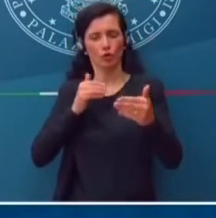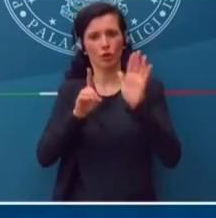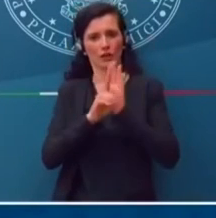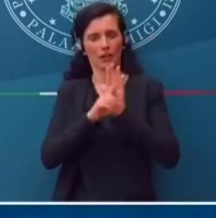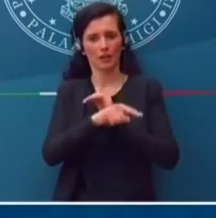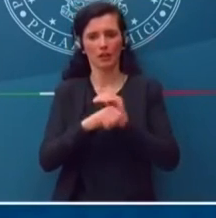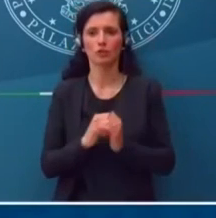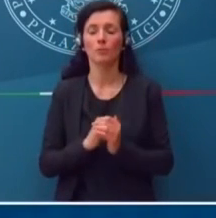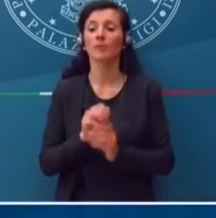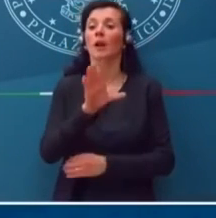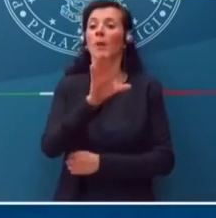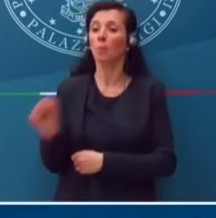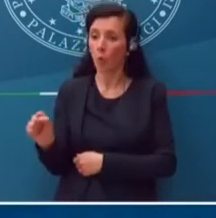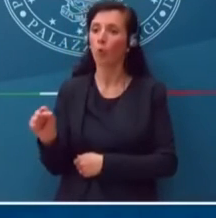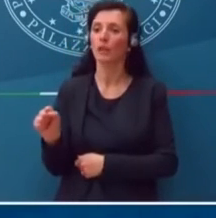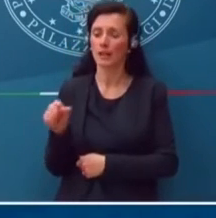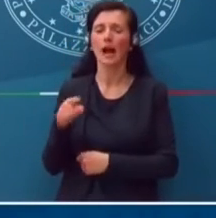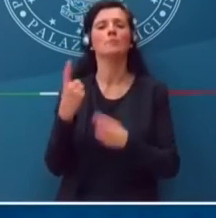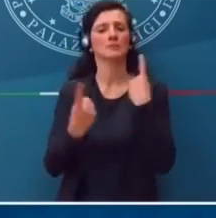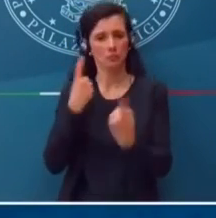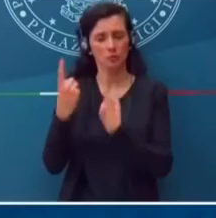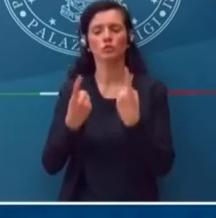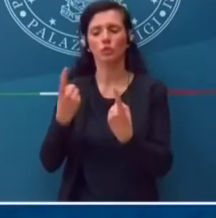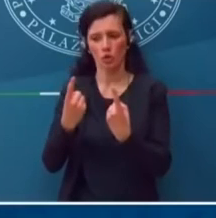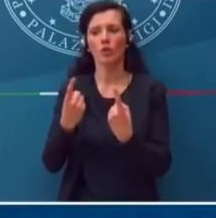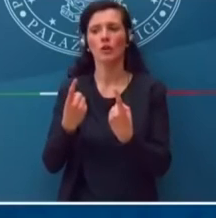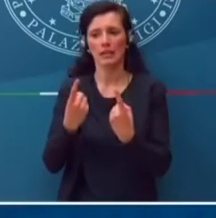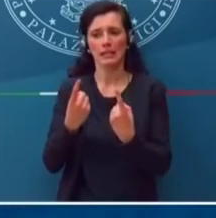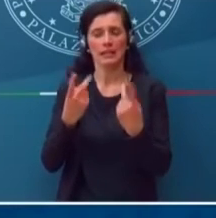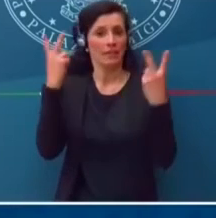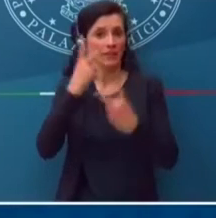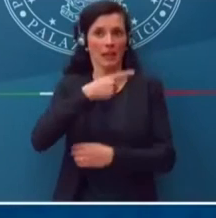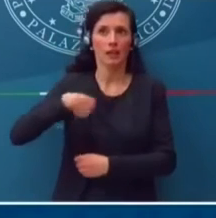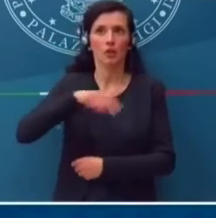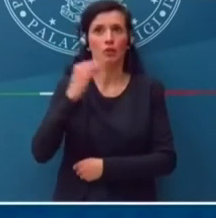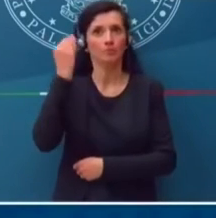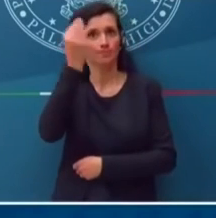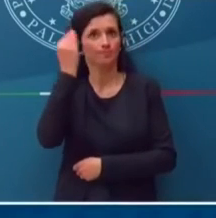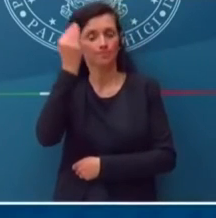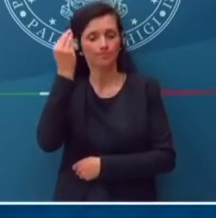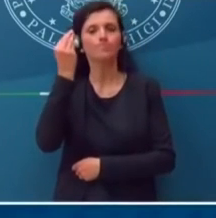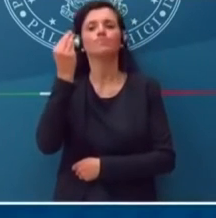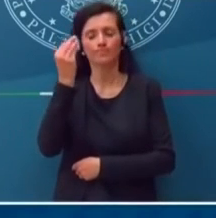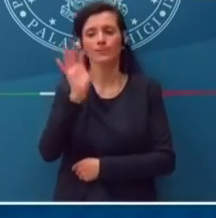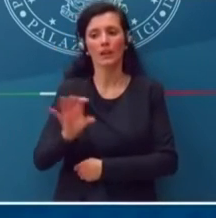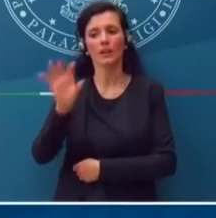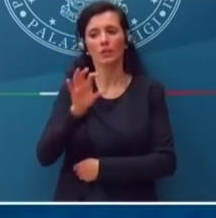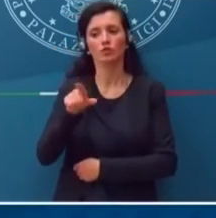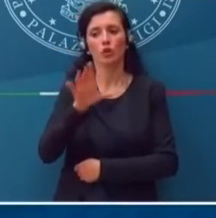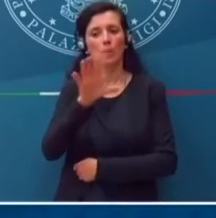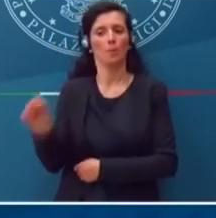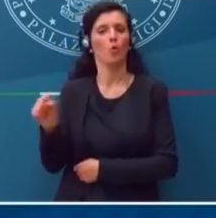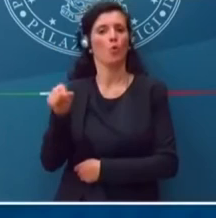La Regione Puglia, ci stiamo pensando, non abbiamo preso ancora una decisione sull'impugnativa della Regione Puglia.